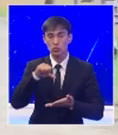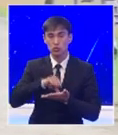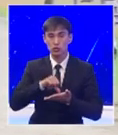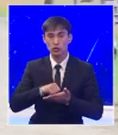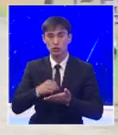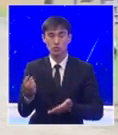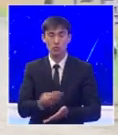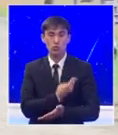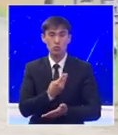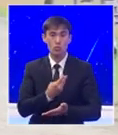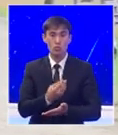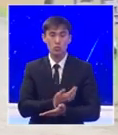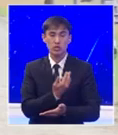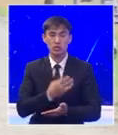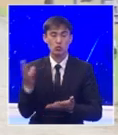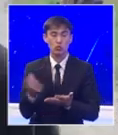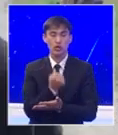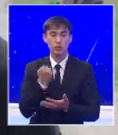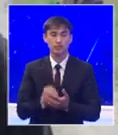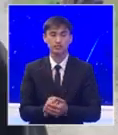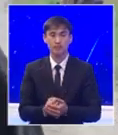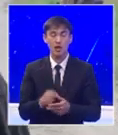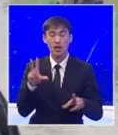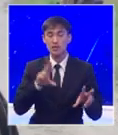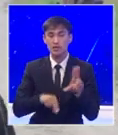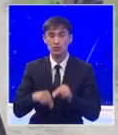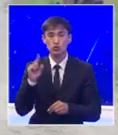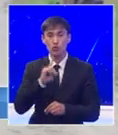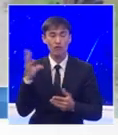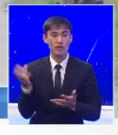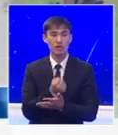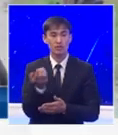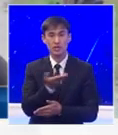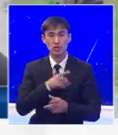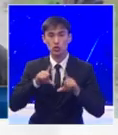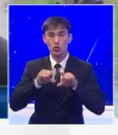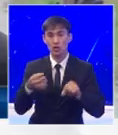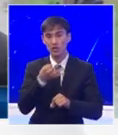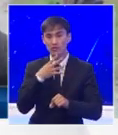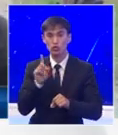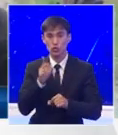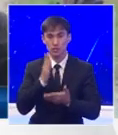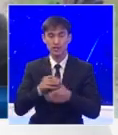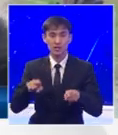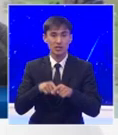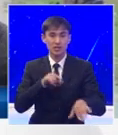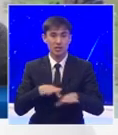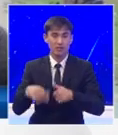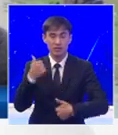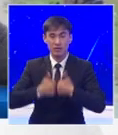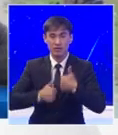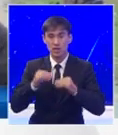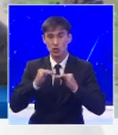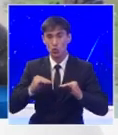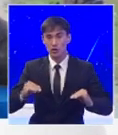могу пожелать удачи. Надеемся, что выиграем. В нашей школе очень нравится, что происходят такие соревнования для школьников, что